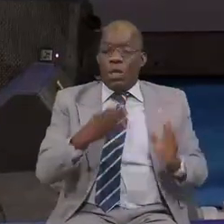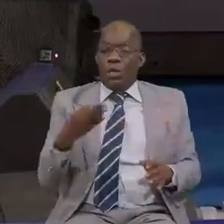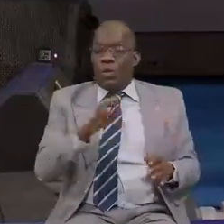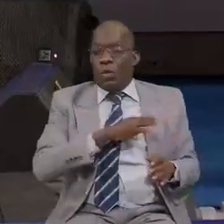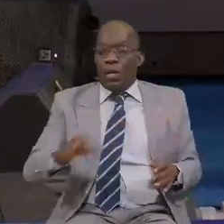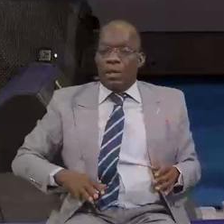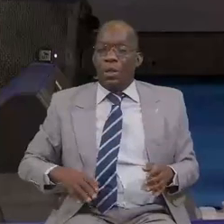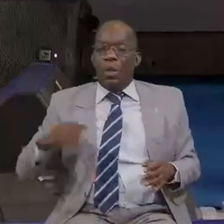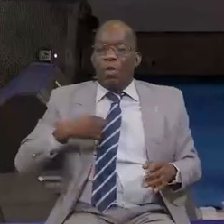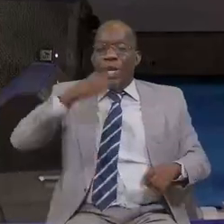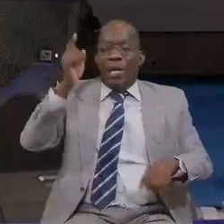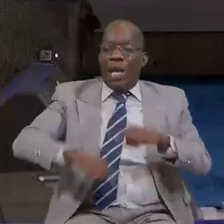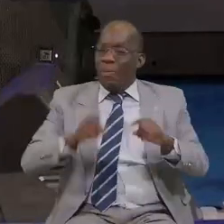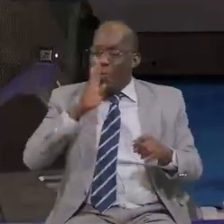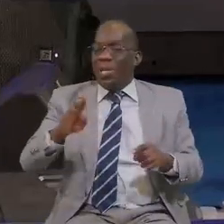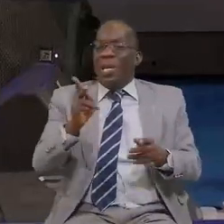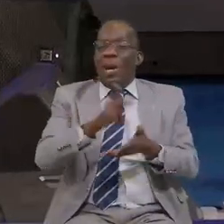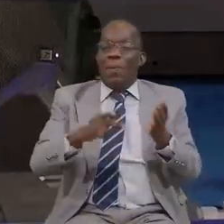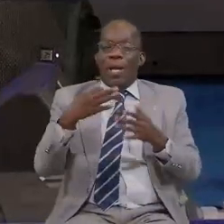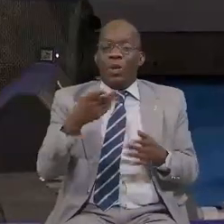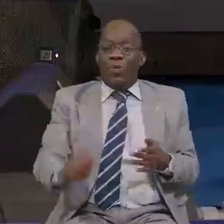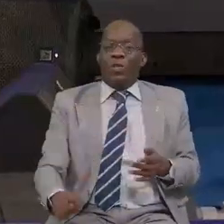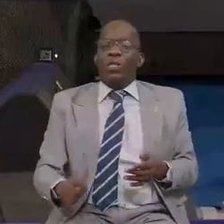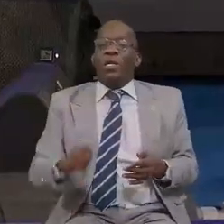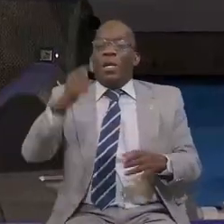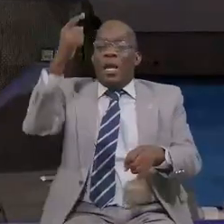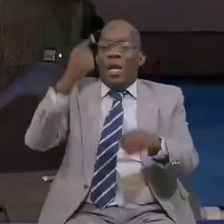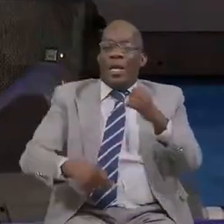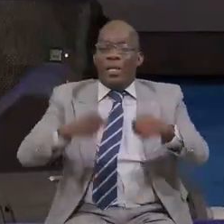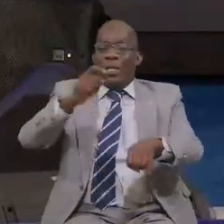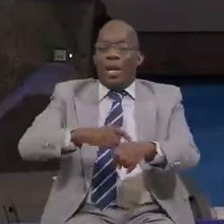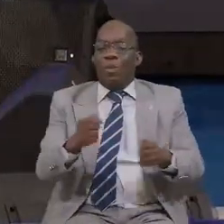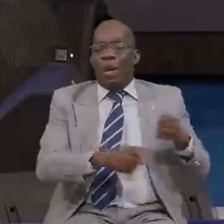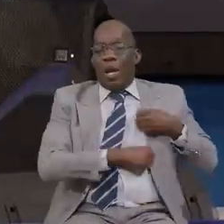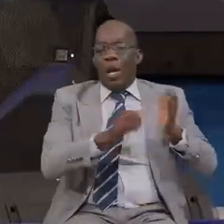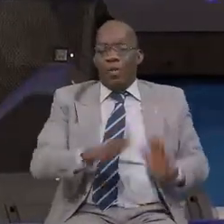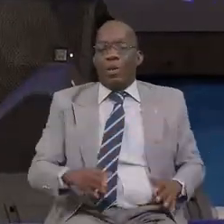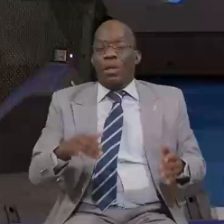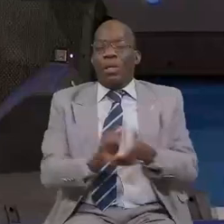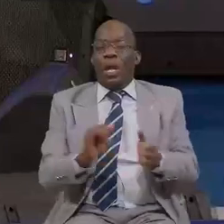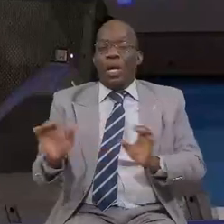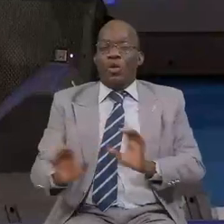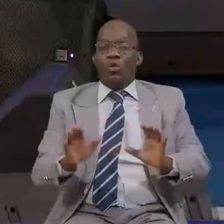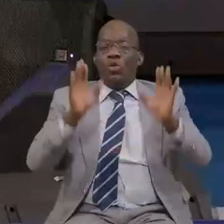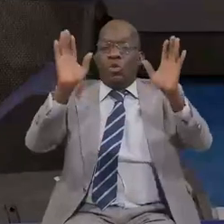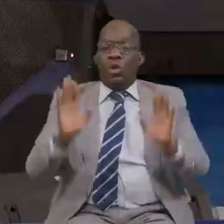l'armée de la fin des temps qui fera des exploits pour le Seigneur. mais